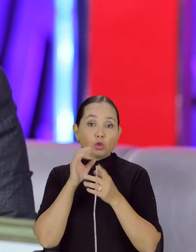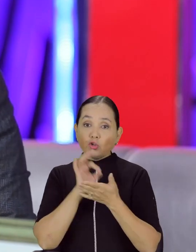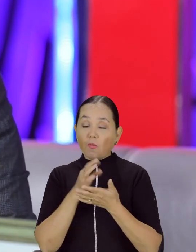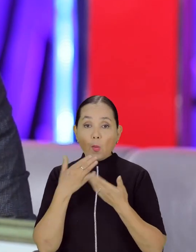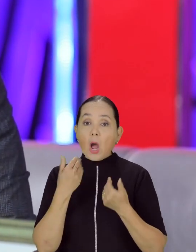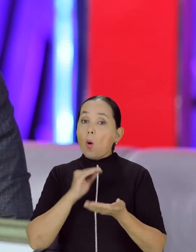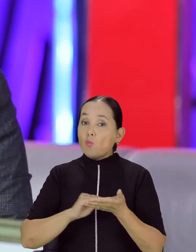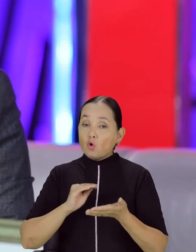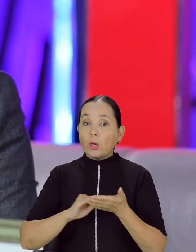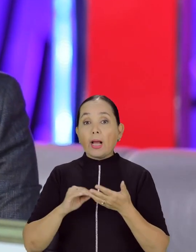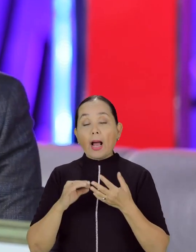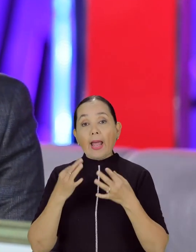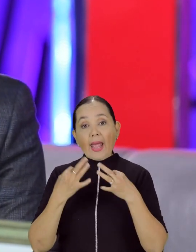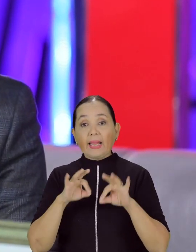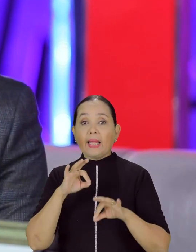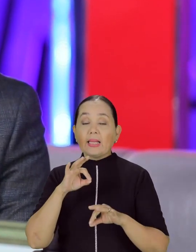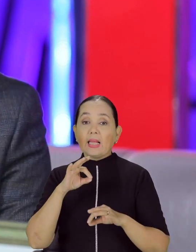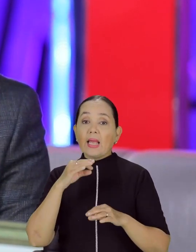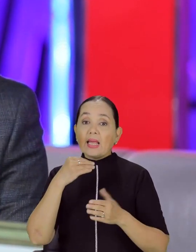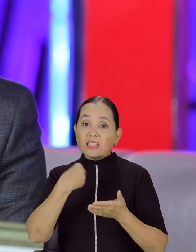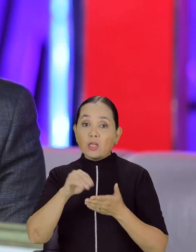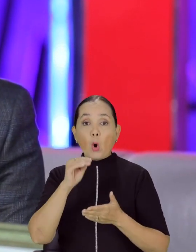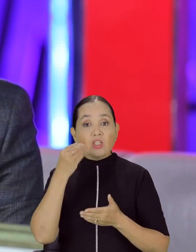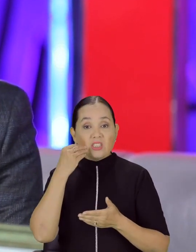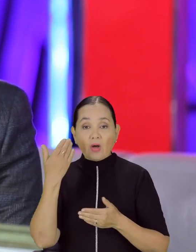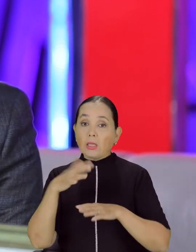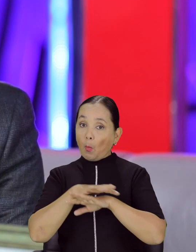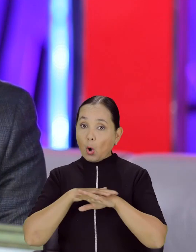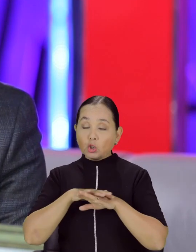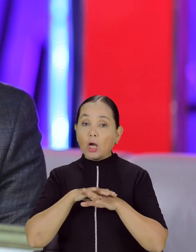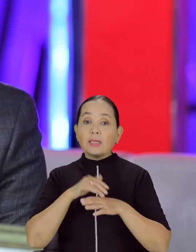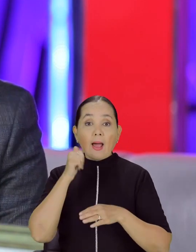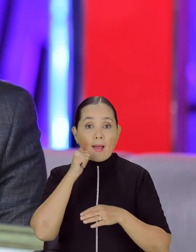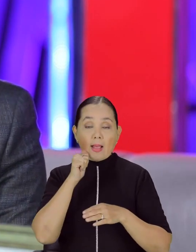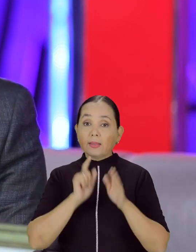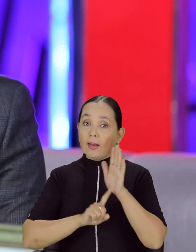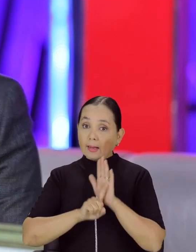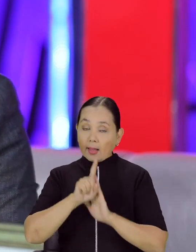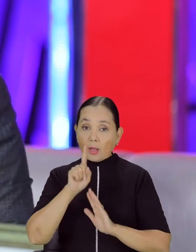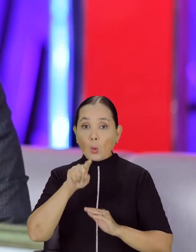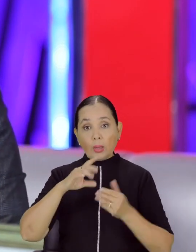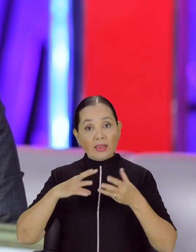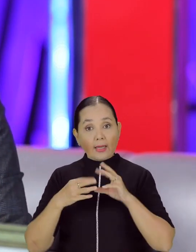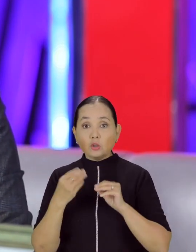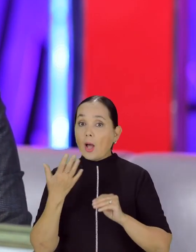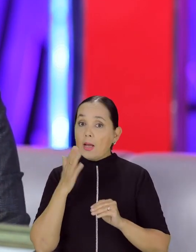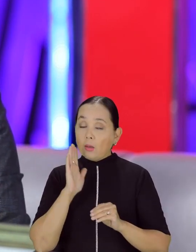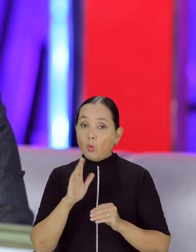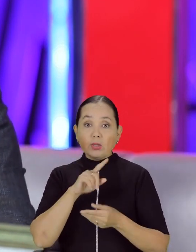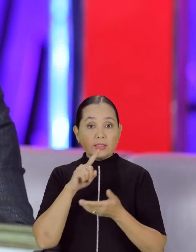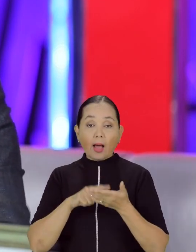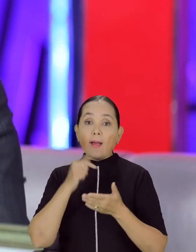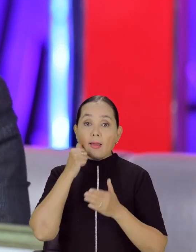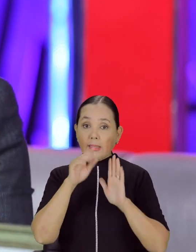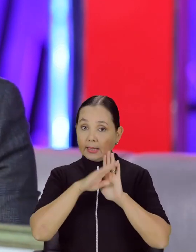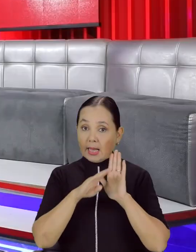Demak, muxbirlarimiz erkin iste'molchi sifatida bozorlarda yuradi ertaga va uning natijasi qanday bo'ldi degan savolga